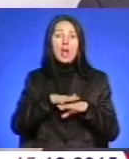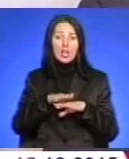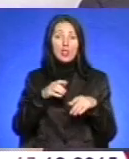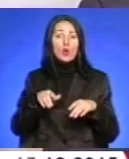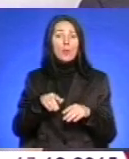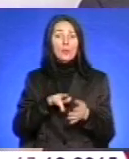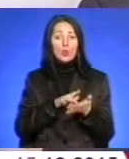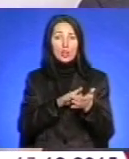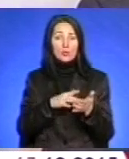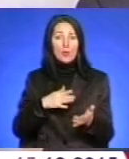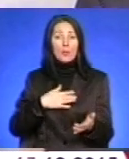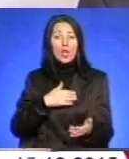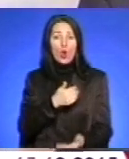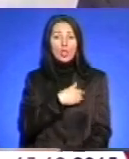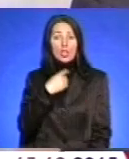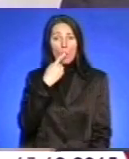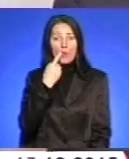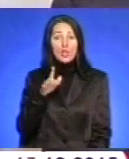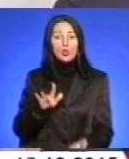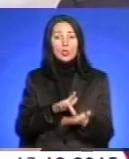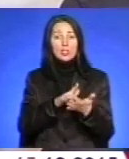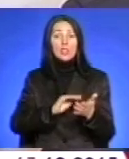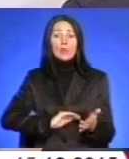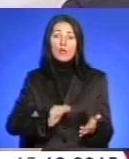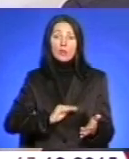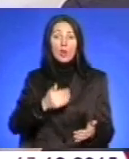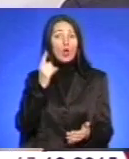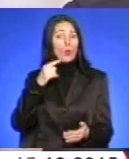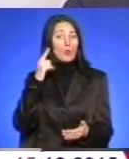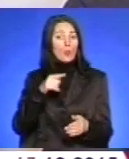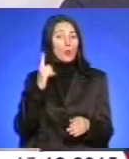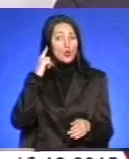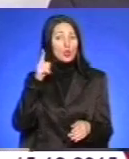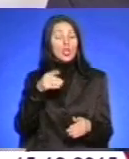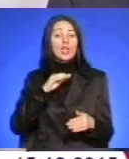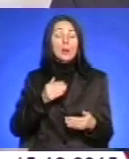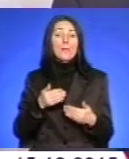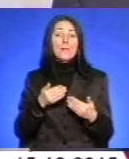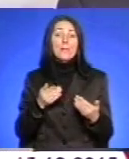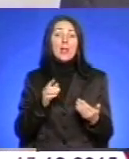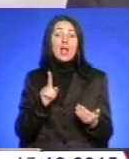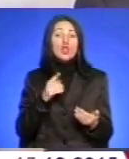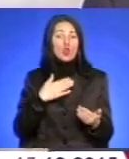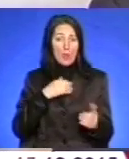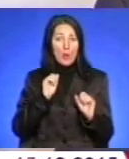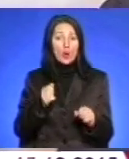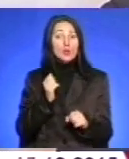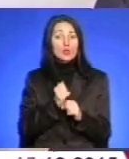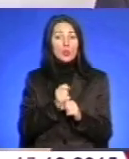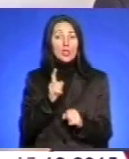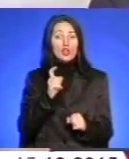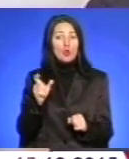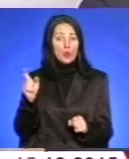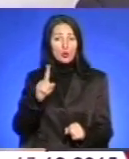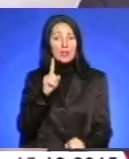Свого боку, ми хотіли поговорити з туристичними агенціями і почути їх пропозиції для того, що ми можемо зробити, щоб і люди із Хорватії приїжджали сюди